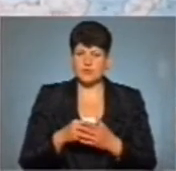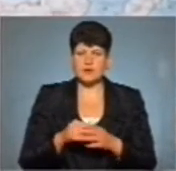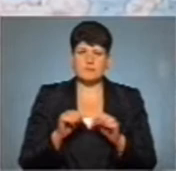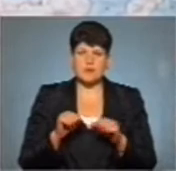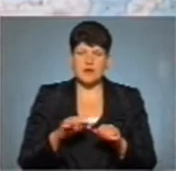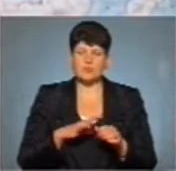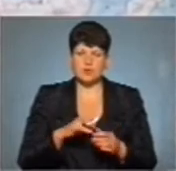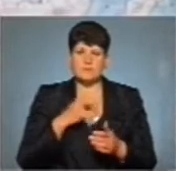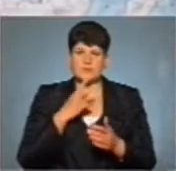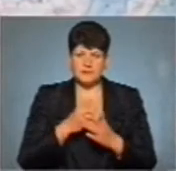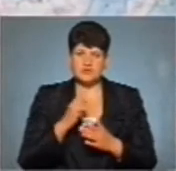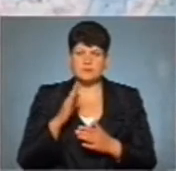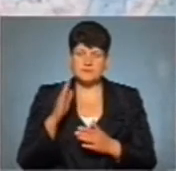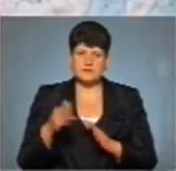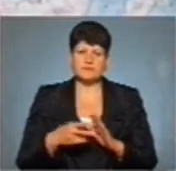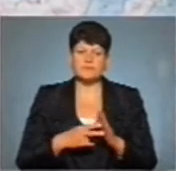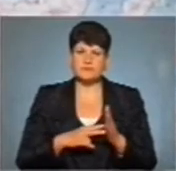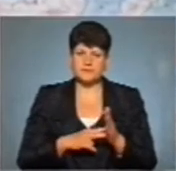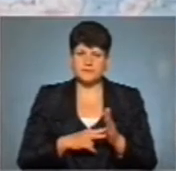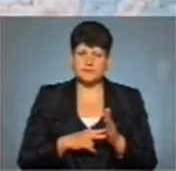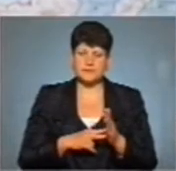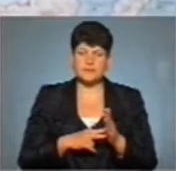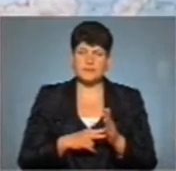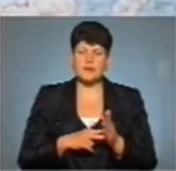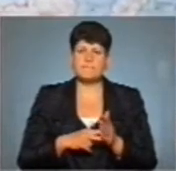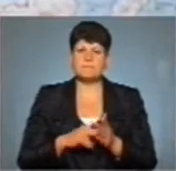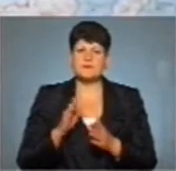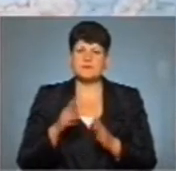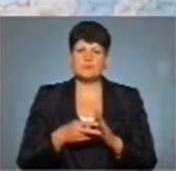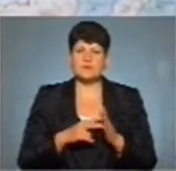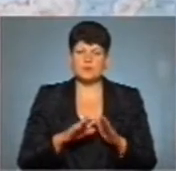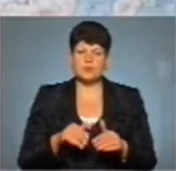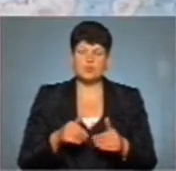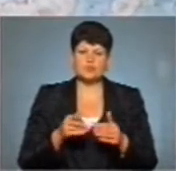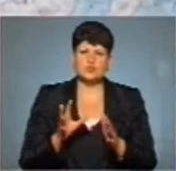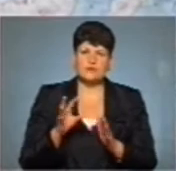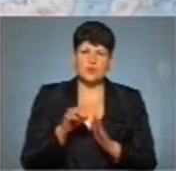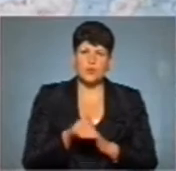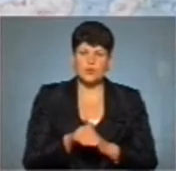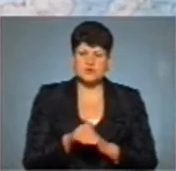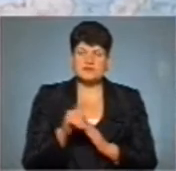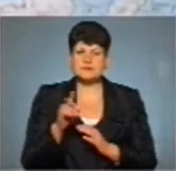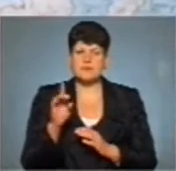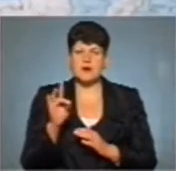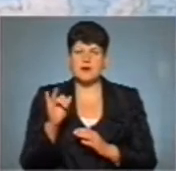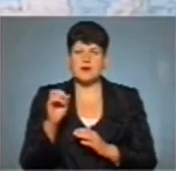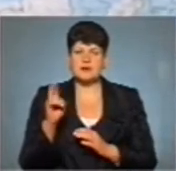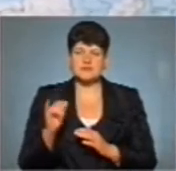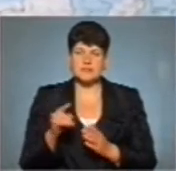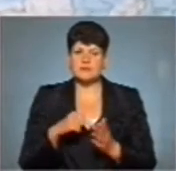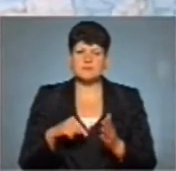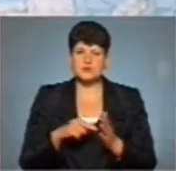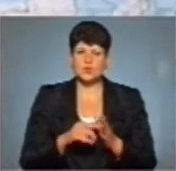була передбачена перспективним планом, останньою редакцією перспективного плану пропонується до включення до Збаразької міської